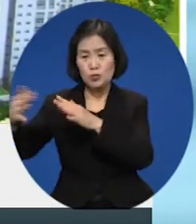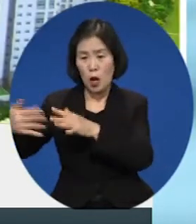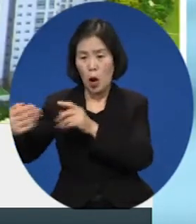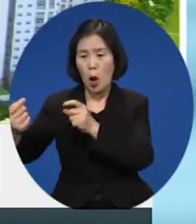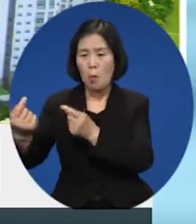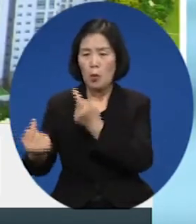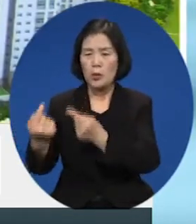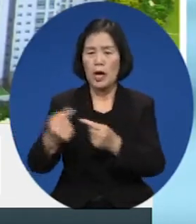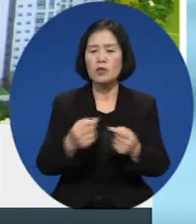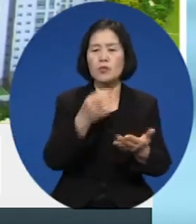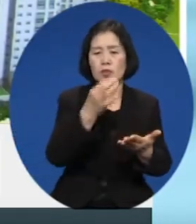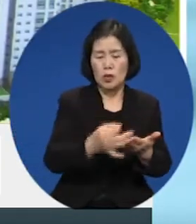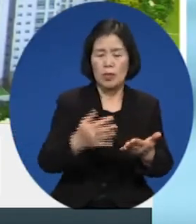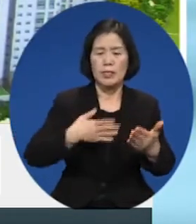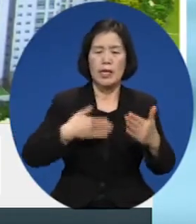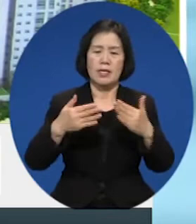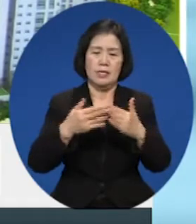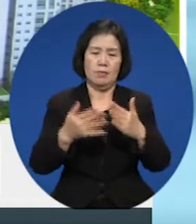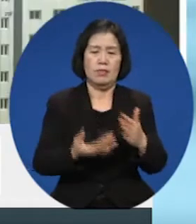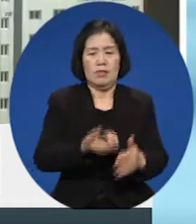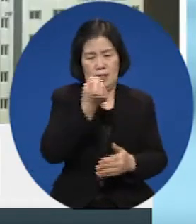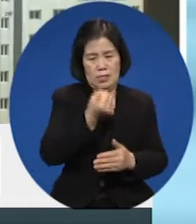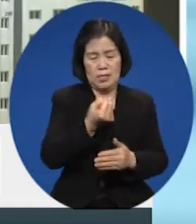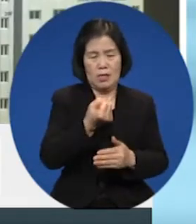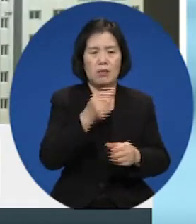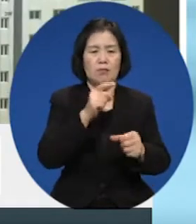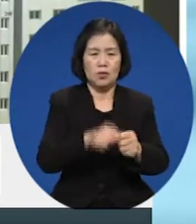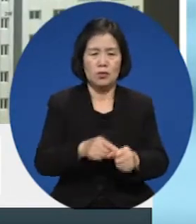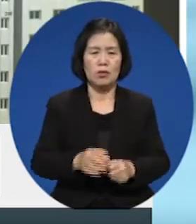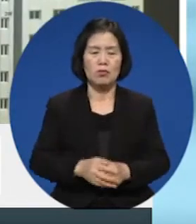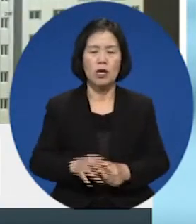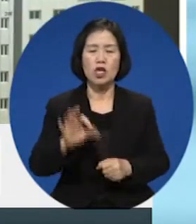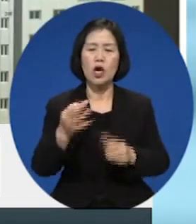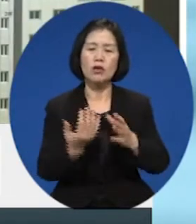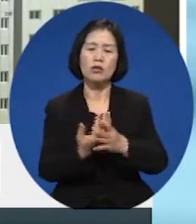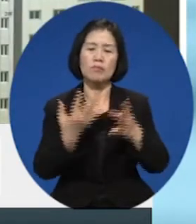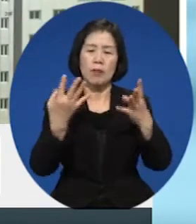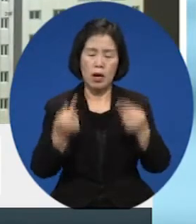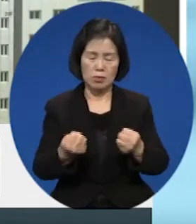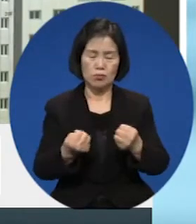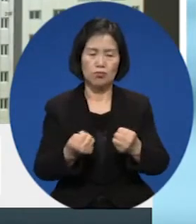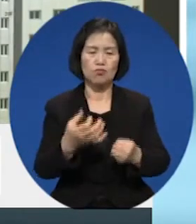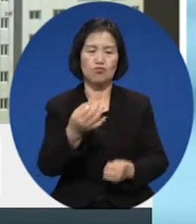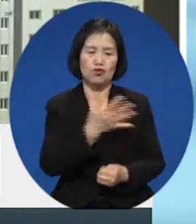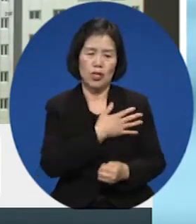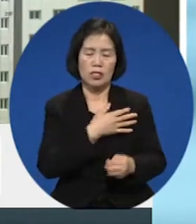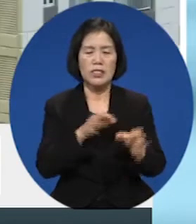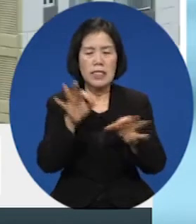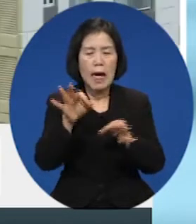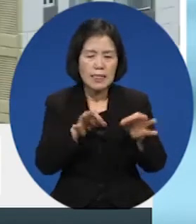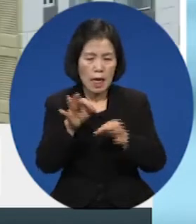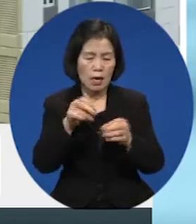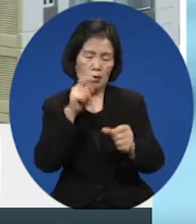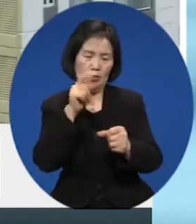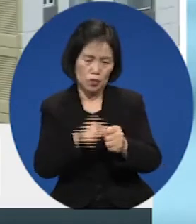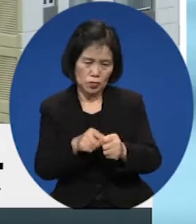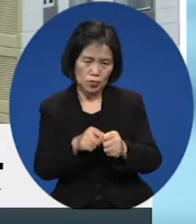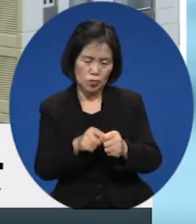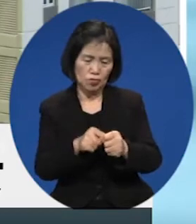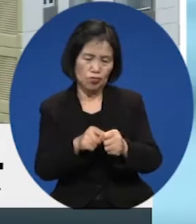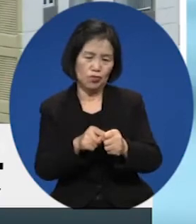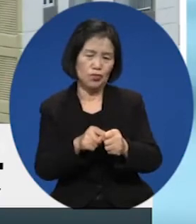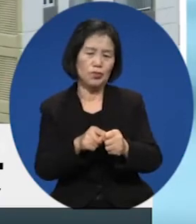내 집 을 마련 하는 것인데 4 결국 현금이 많은 부자들이 2장 4 수단으로써 전락하고